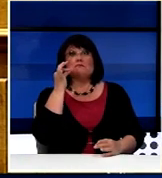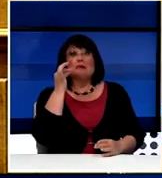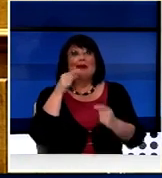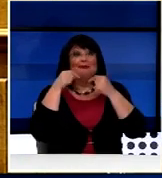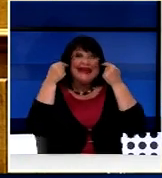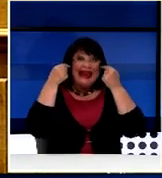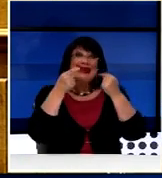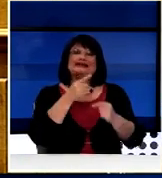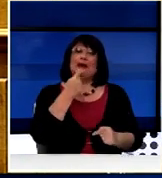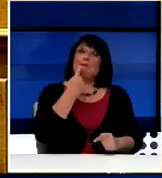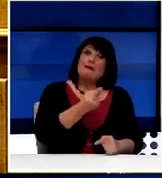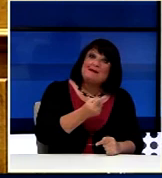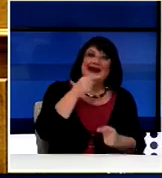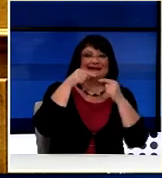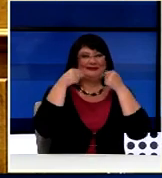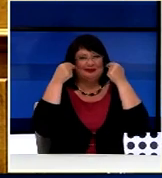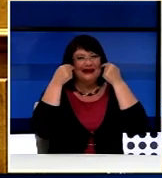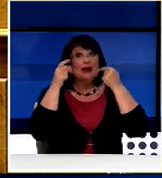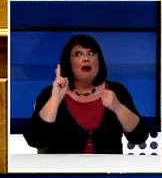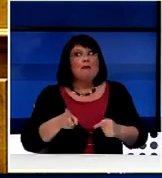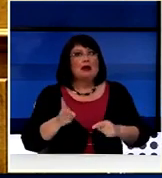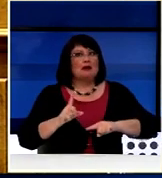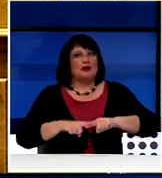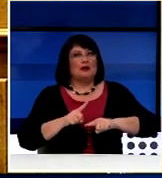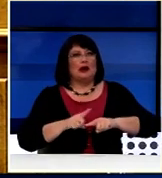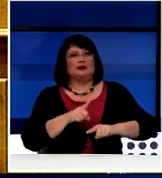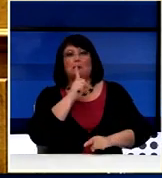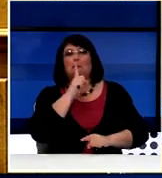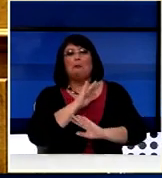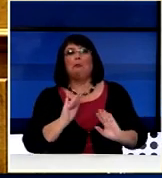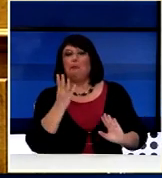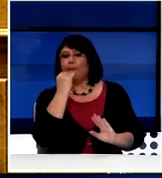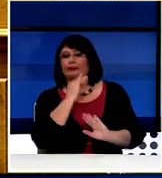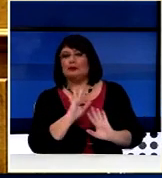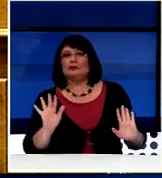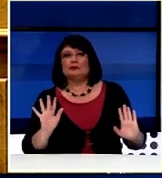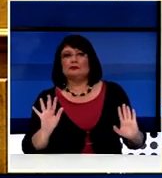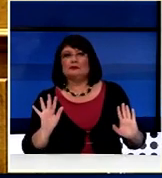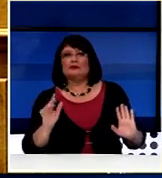ελάς, αλλά και είτε να ψηφίζουν υπέρ, στο όνομα του εθνικού συμφέροντος, είτε κατά.